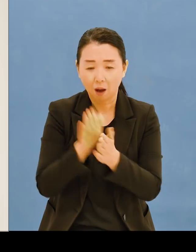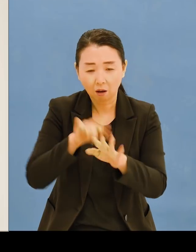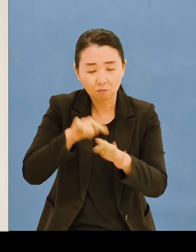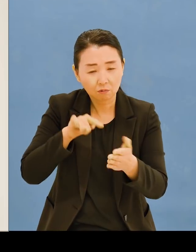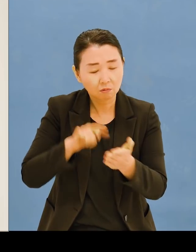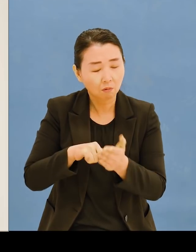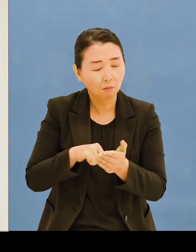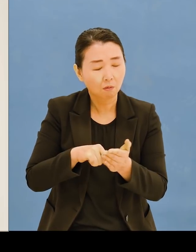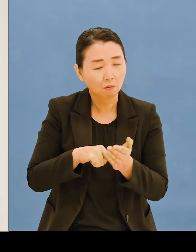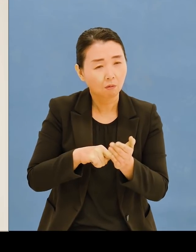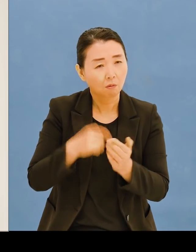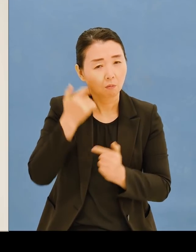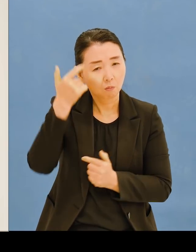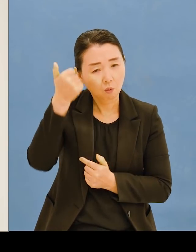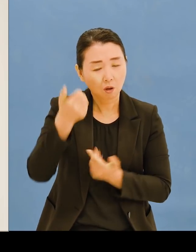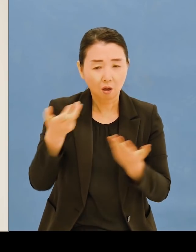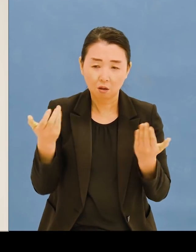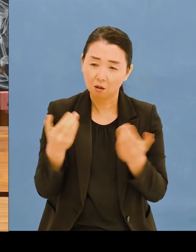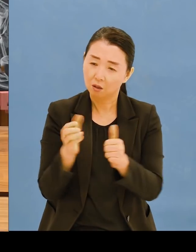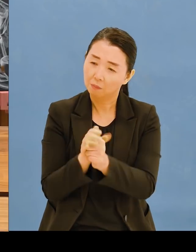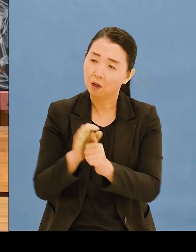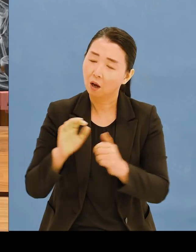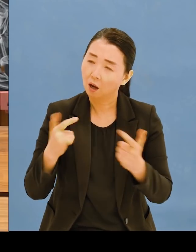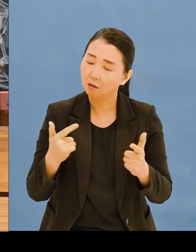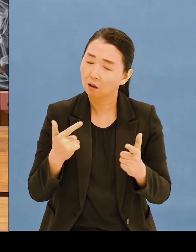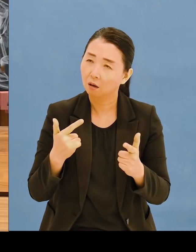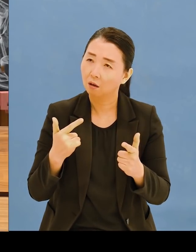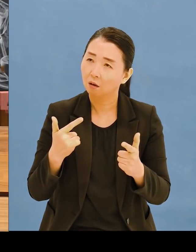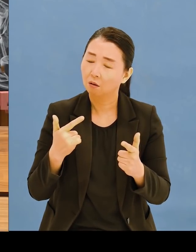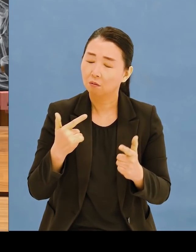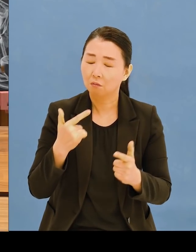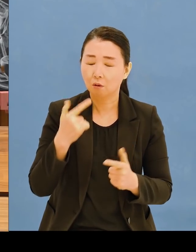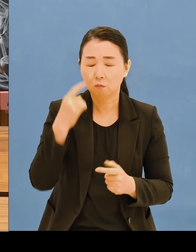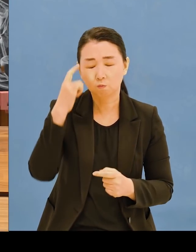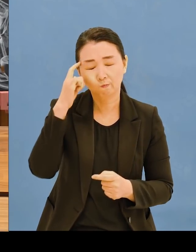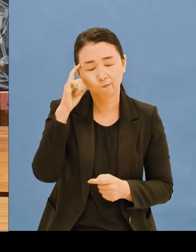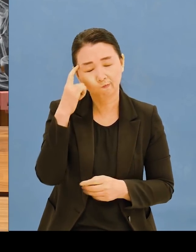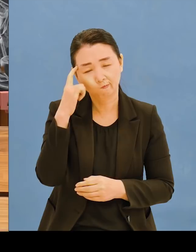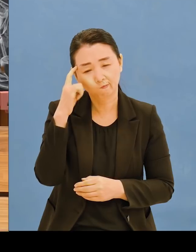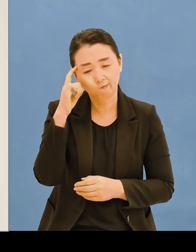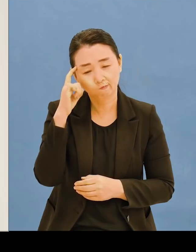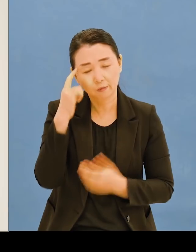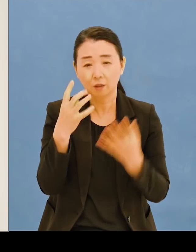아니다 라는 이 멘트가 떠나질 않는 거예요. 그 제 안에서